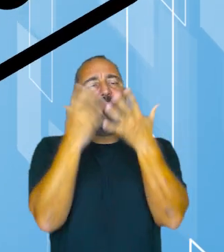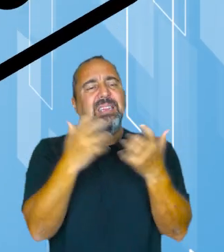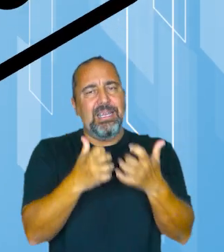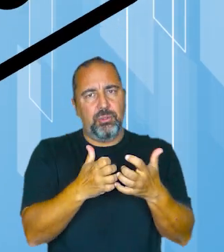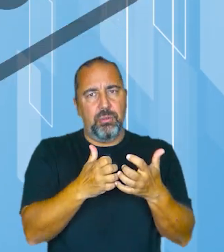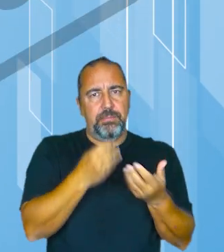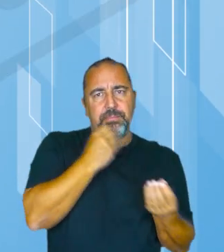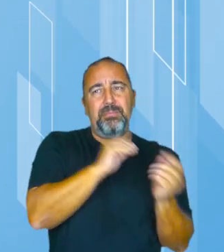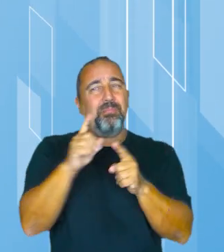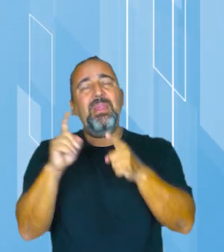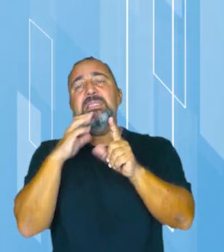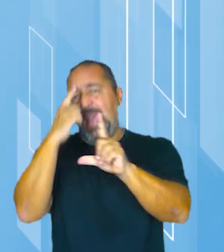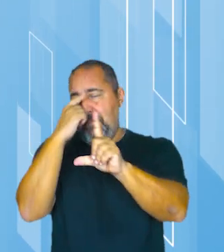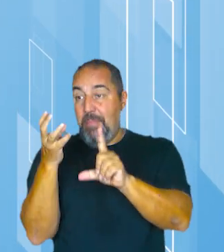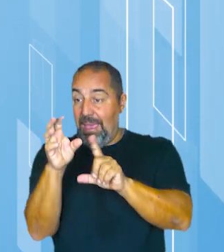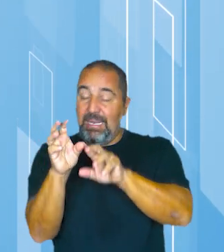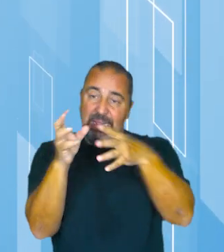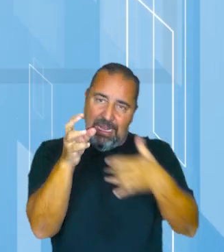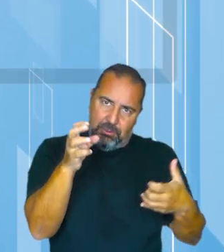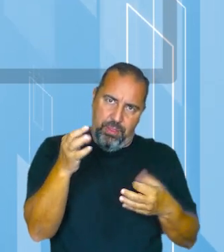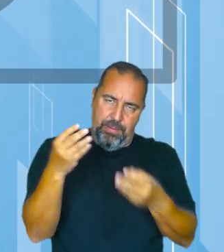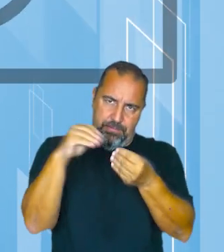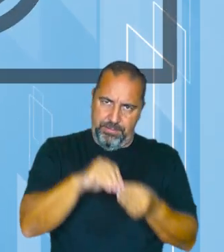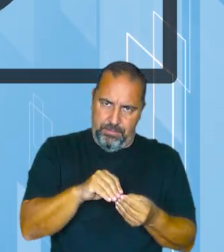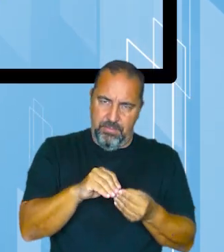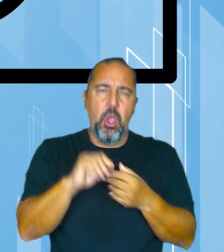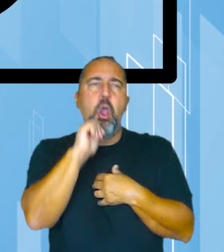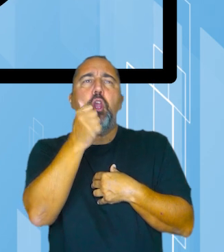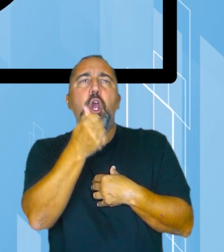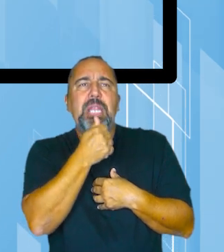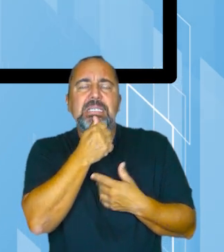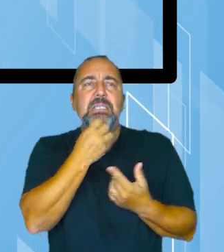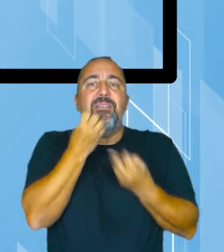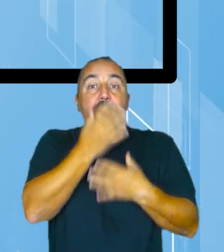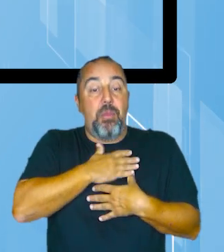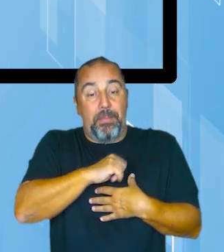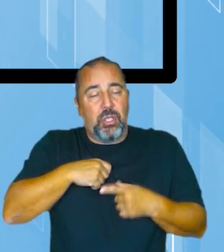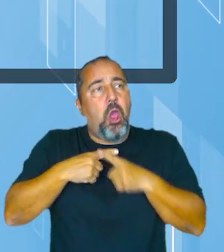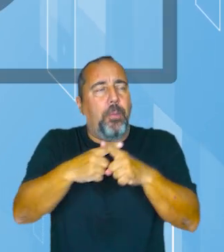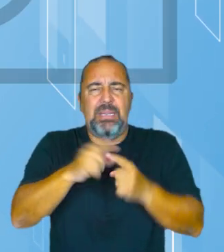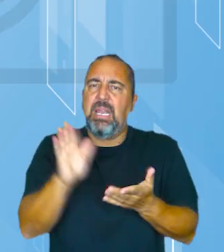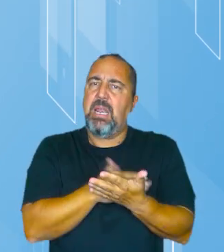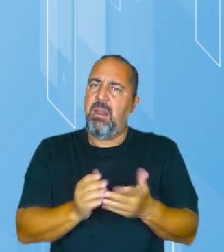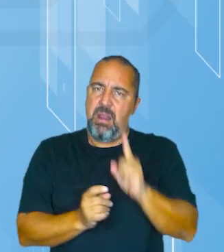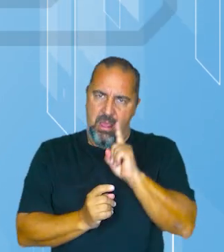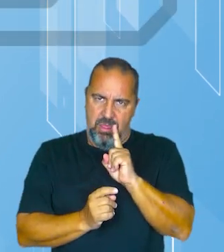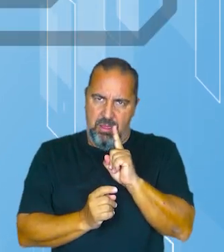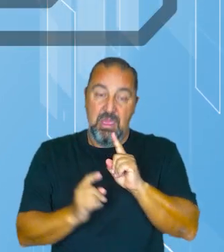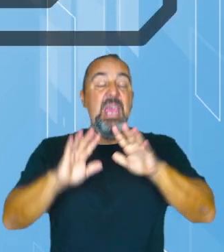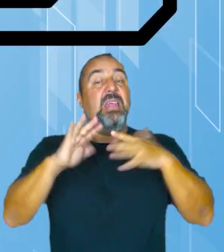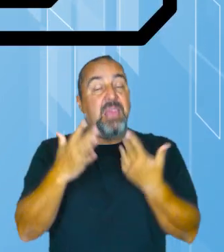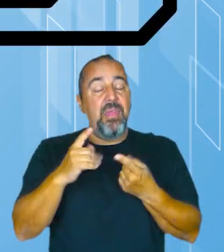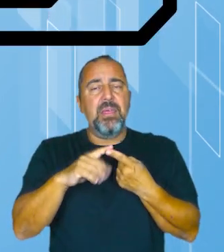8. Erabili testu alternatiboa irudietan. 9. Ez partekatu pasaitzik, ez da informazio pertsonalik